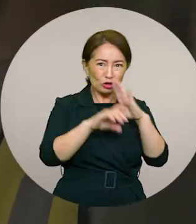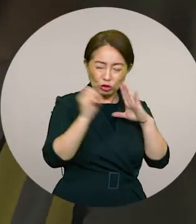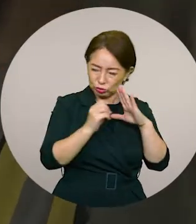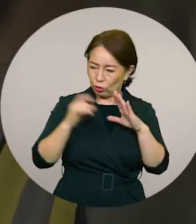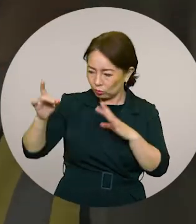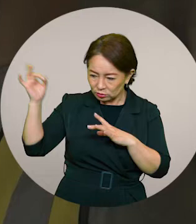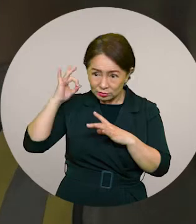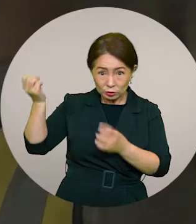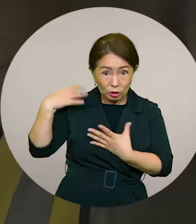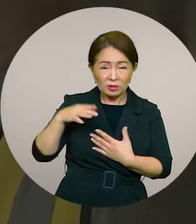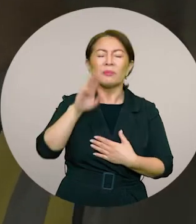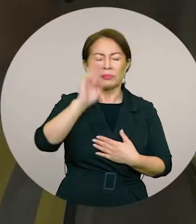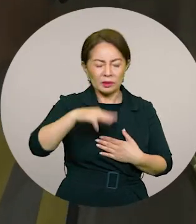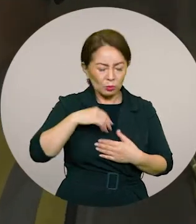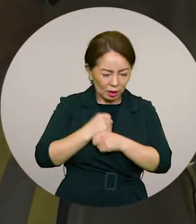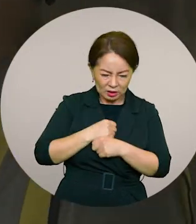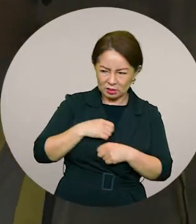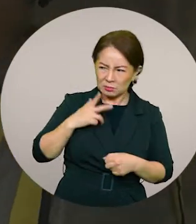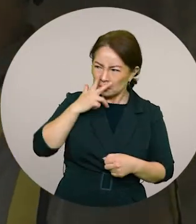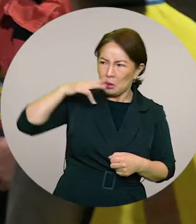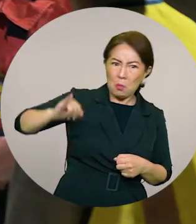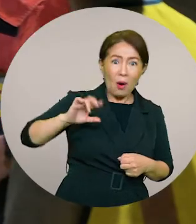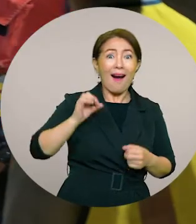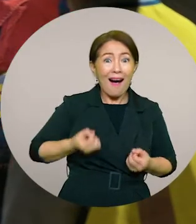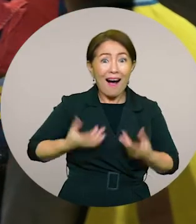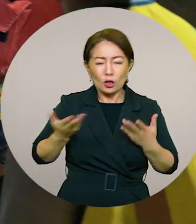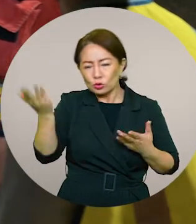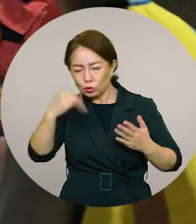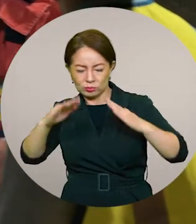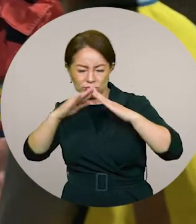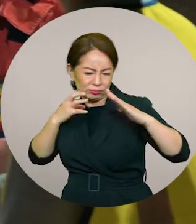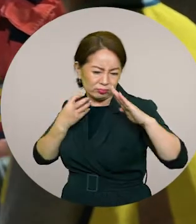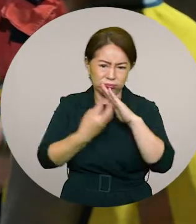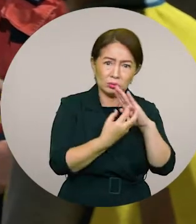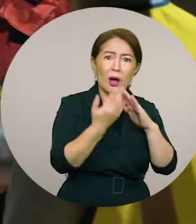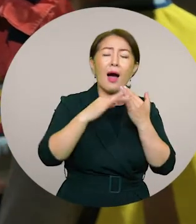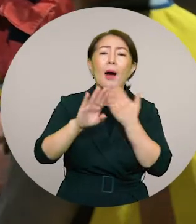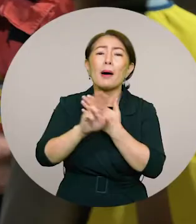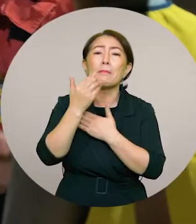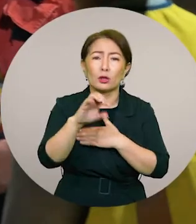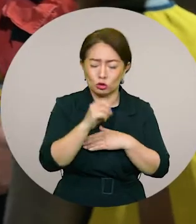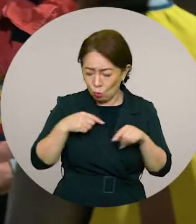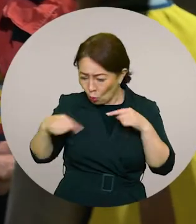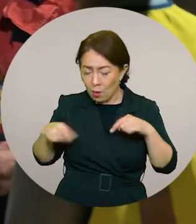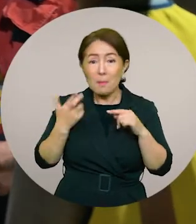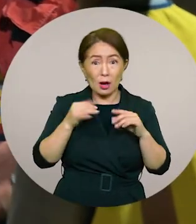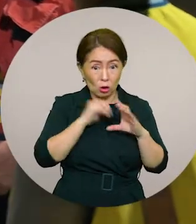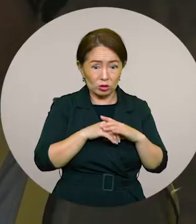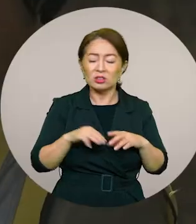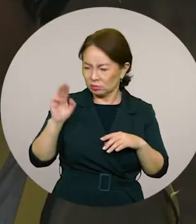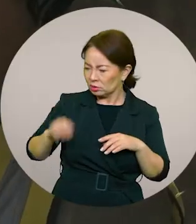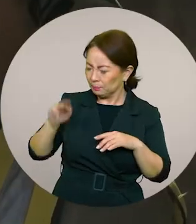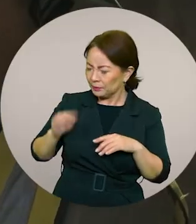бүх ажилтнууд авах юм байна тийм ээ. Тий одоо тэгэл тэр өмхий үнэртгэл юм бол шууд хорогдох байрлал. Шууд хорогдох байрлал хамгийн ойролцоо байгаа хорогдох байрлалууд орно